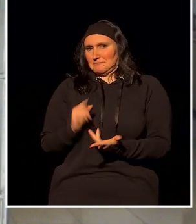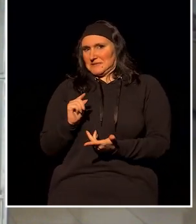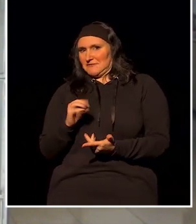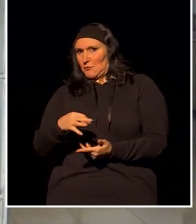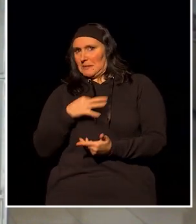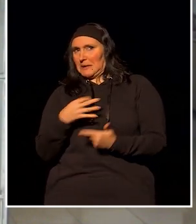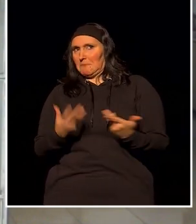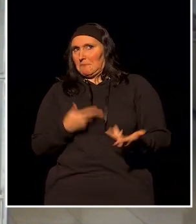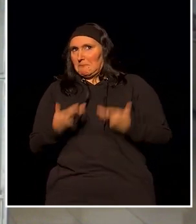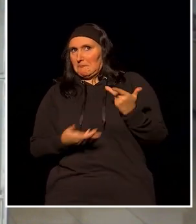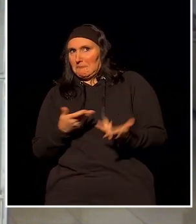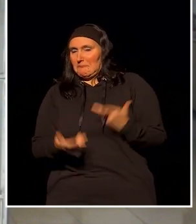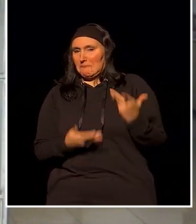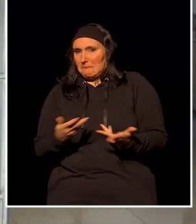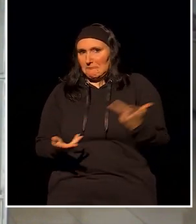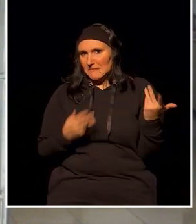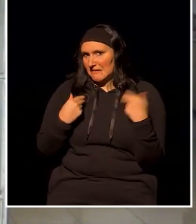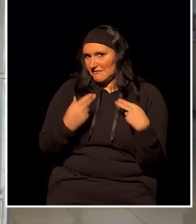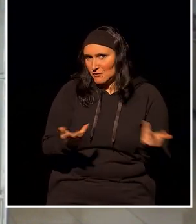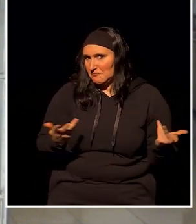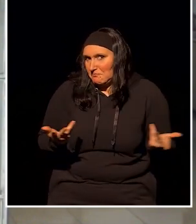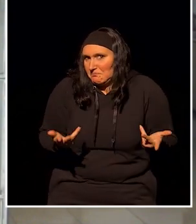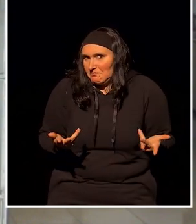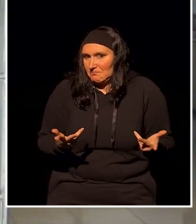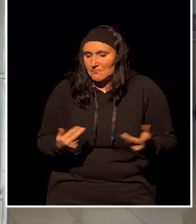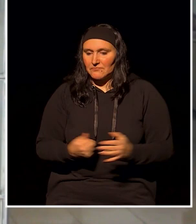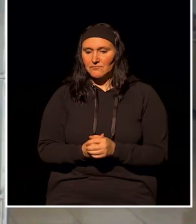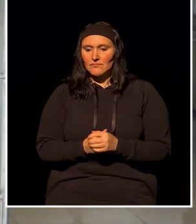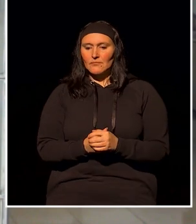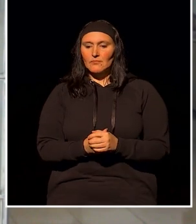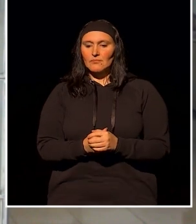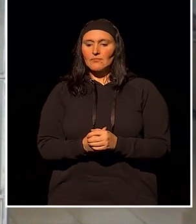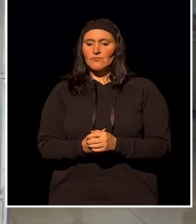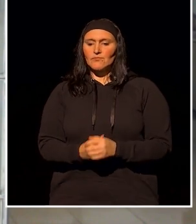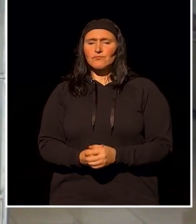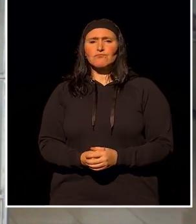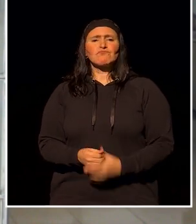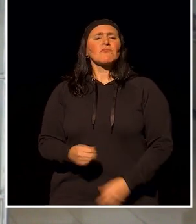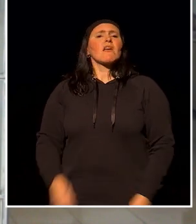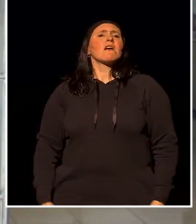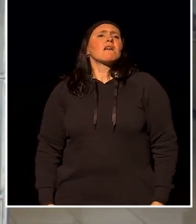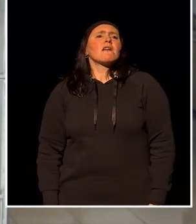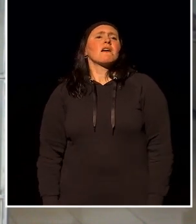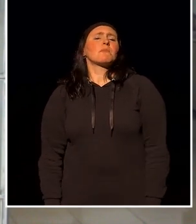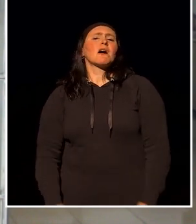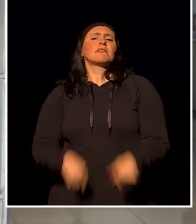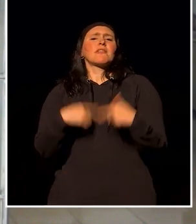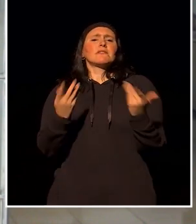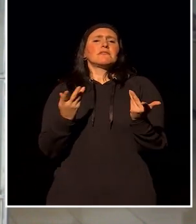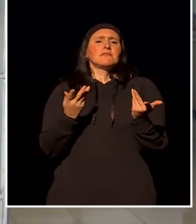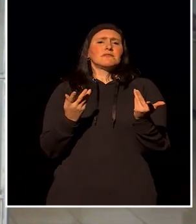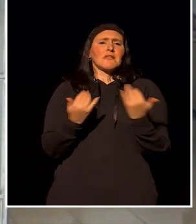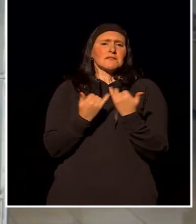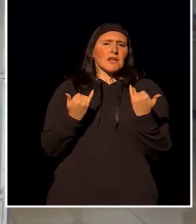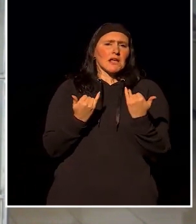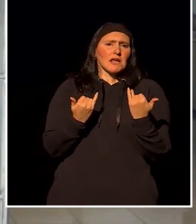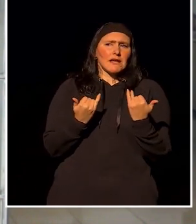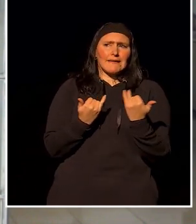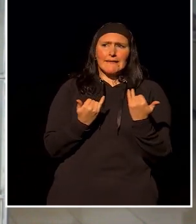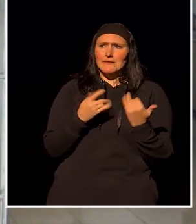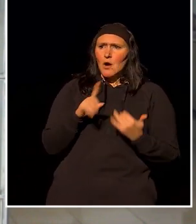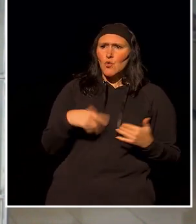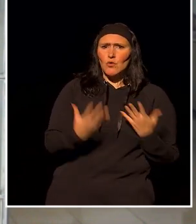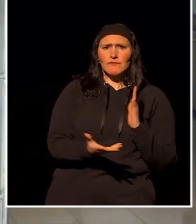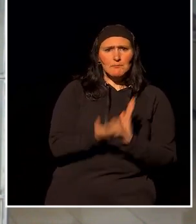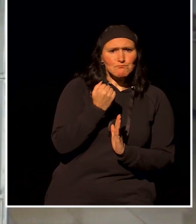ne? Und ob die Documenta, wie die Documenta zu retten ist, da muss ich ganz ehrlich sagen, habe ich mir noch